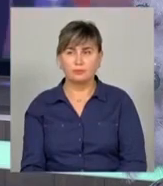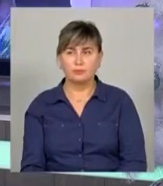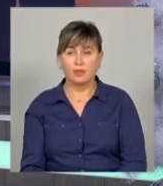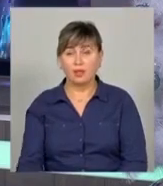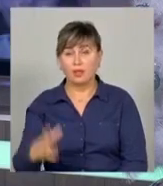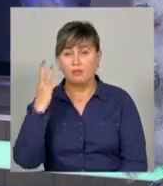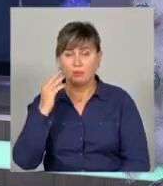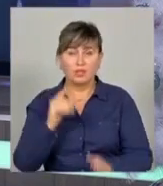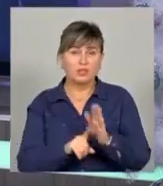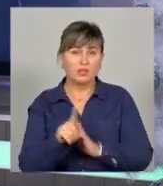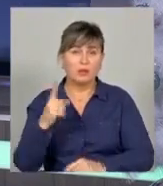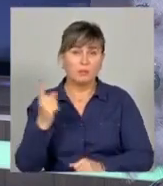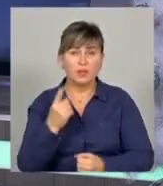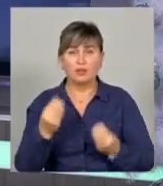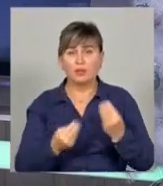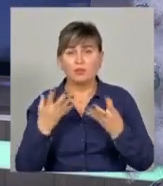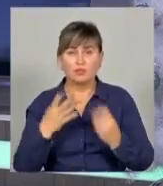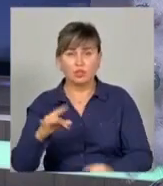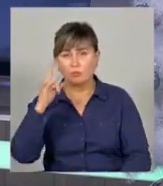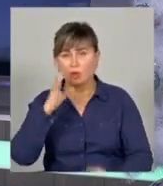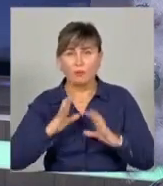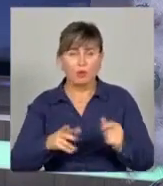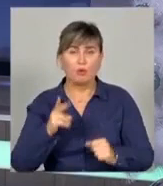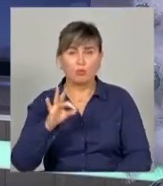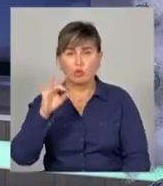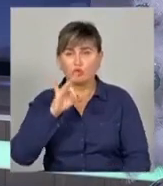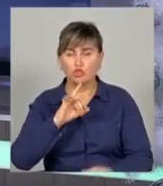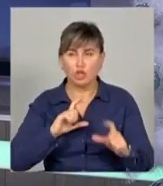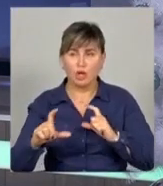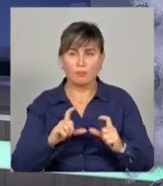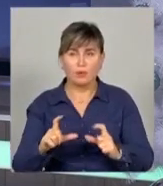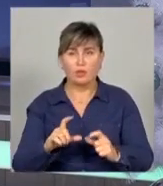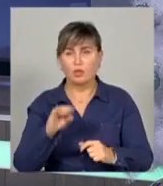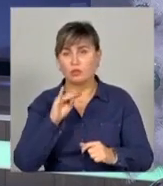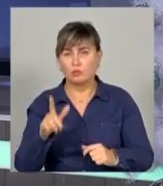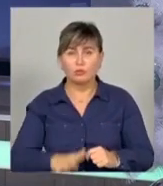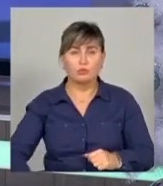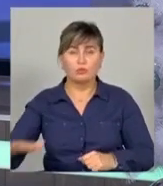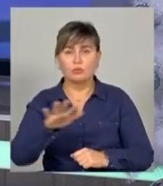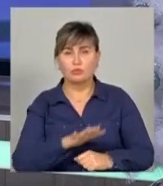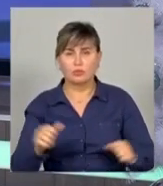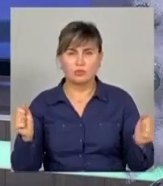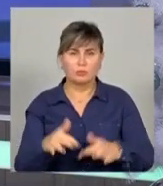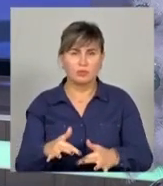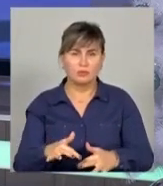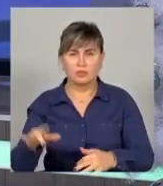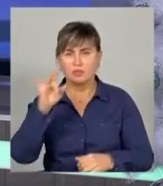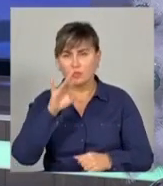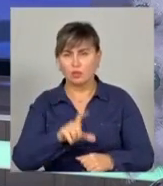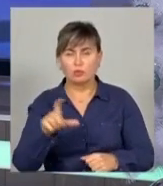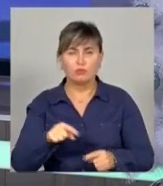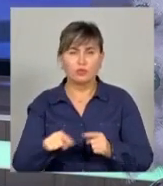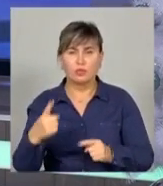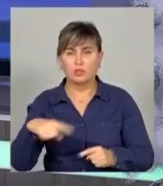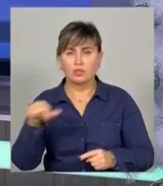В Алматы стартовал первый игровой день чемпионата мира по шахматам. В южной столице собрались гроссмейстеры с мировым именем. В течение